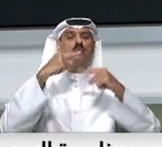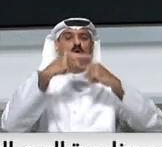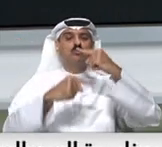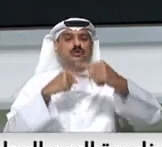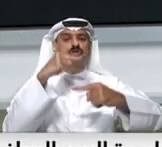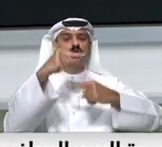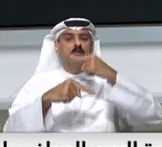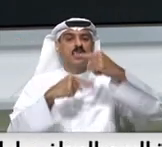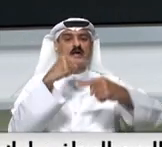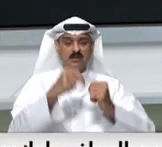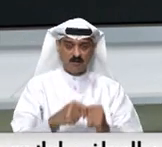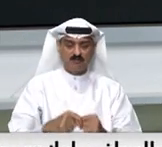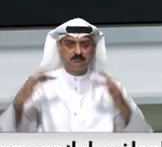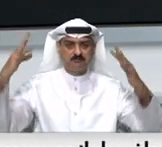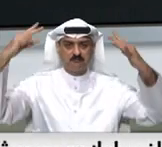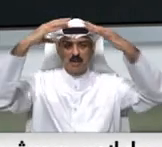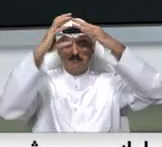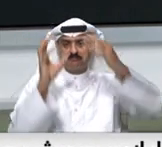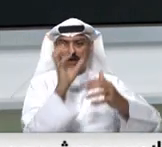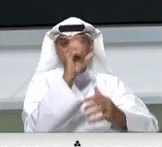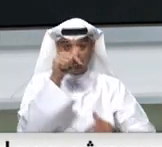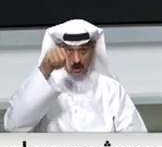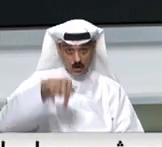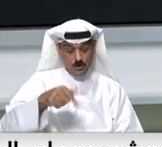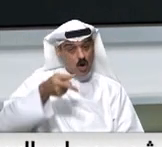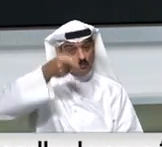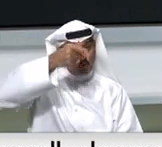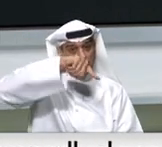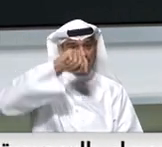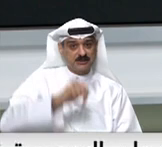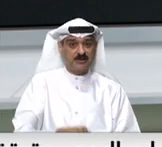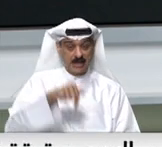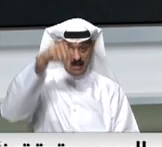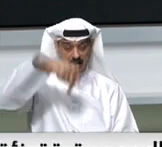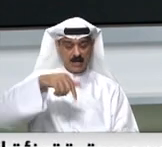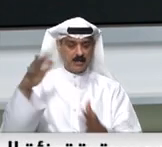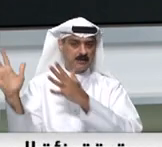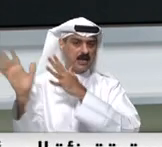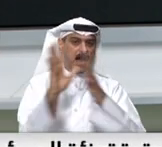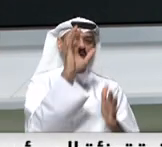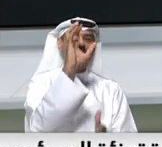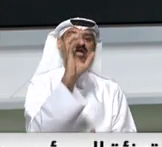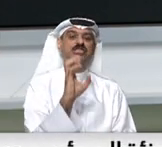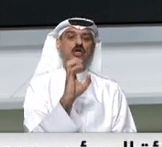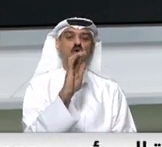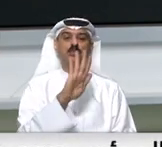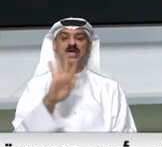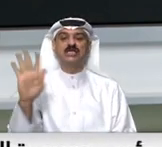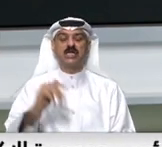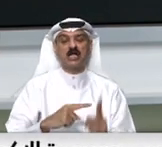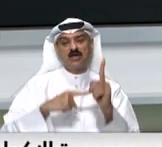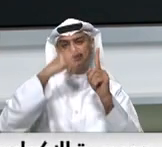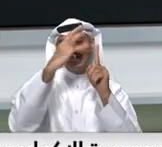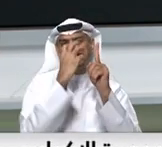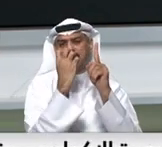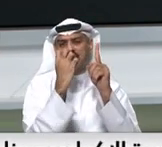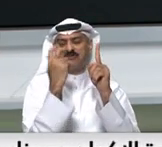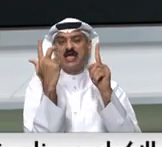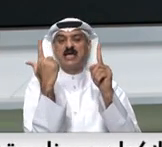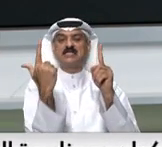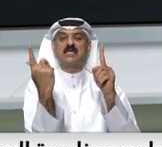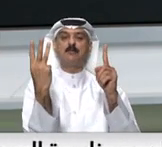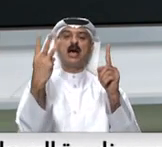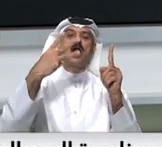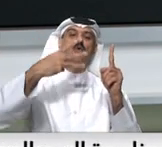لعده ايام مع عبور للسحب الليله وايضا يوم الغد حاليا السرعه سته كيلو متر في الساعه درجه الحراره حاليا 37